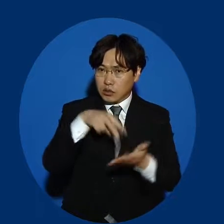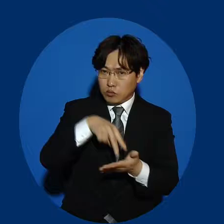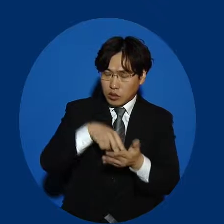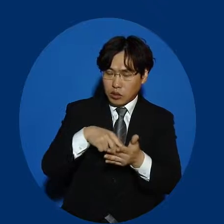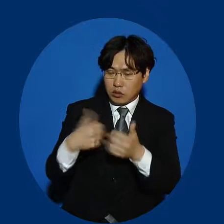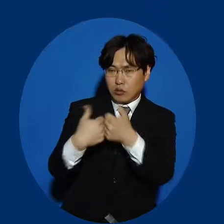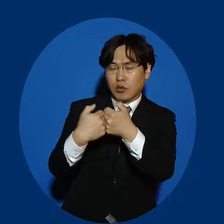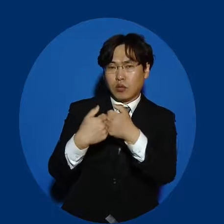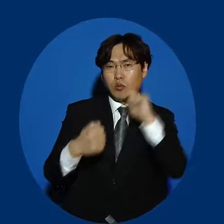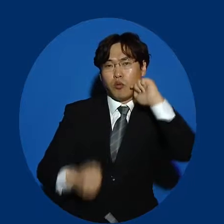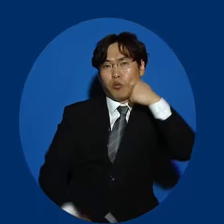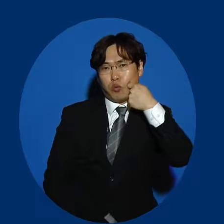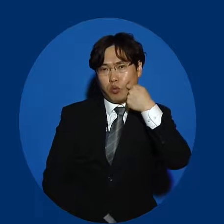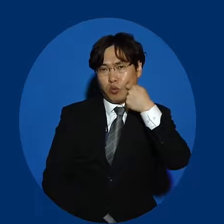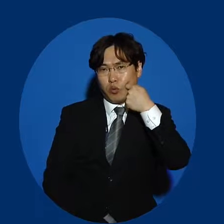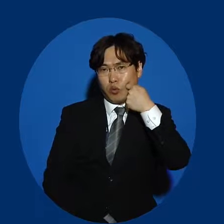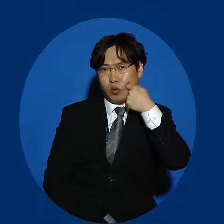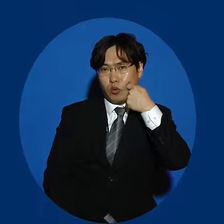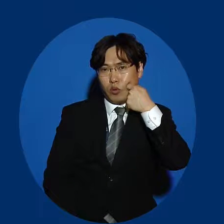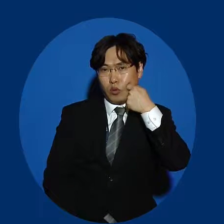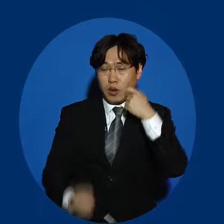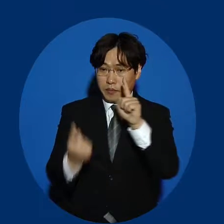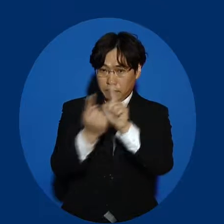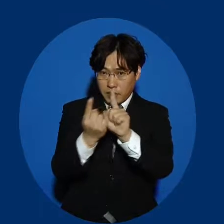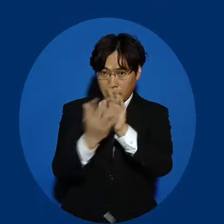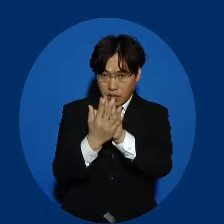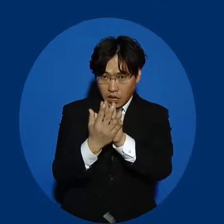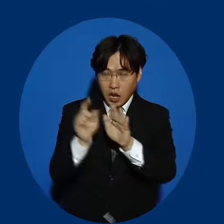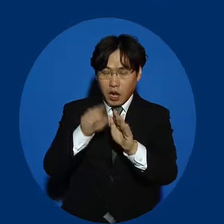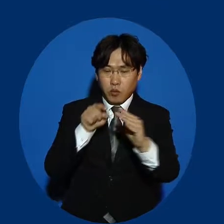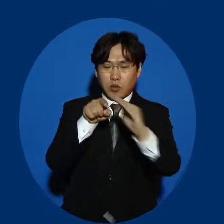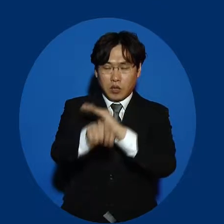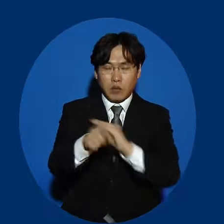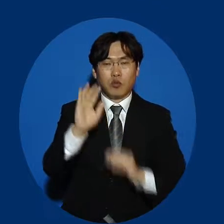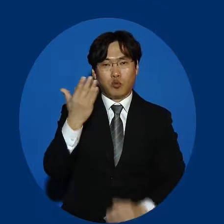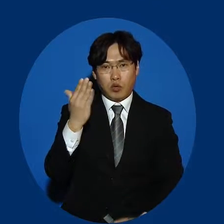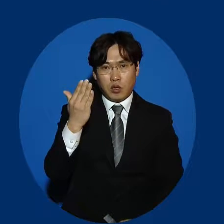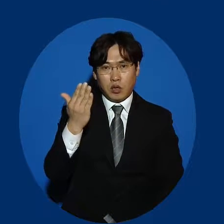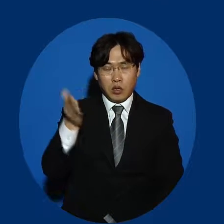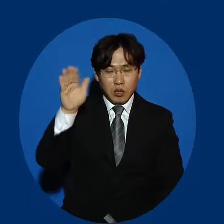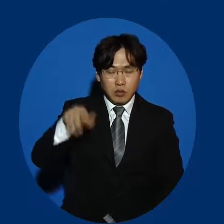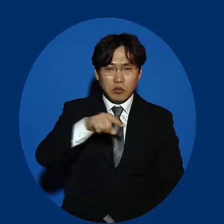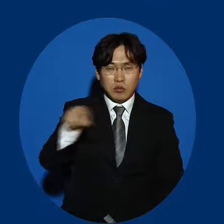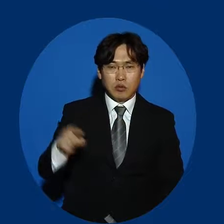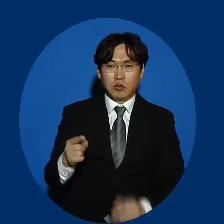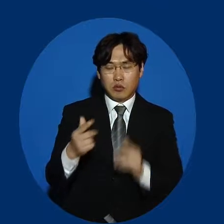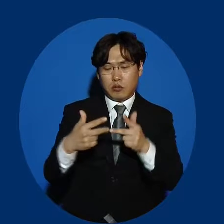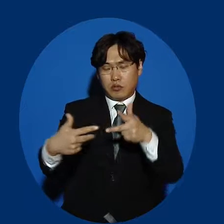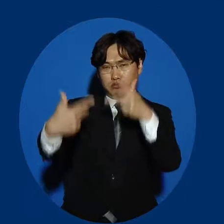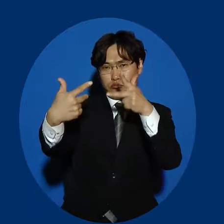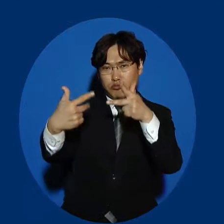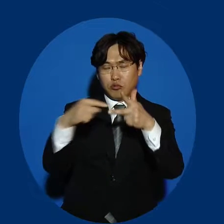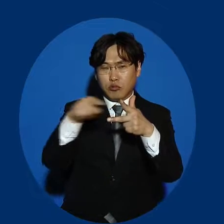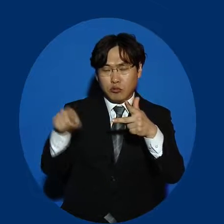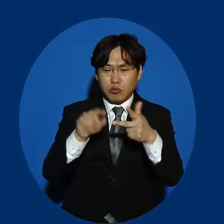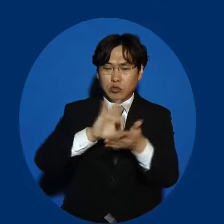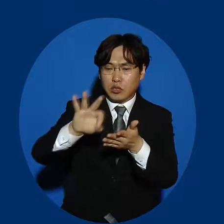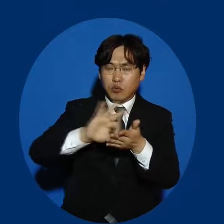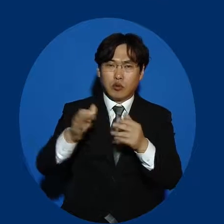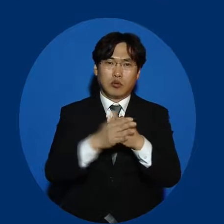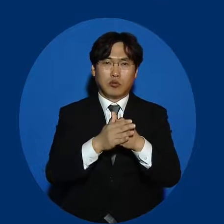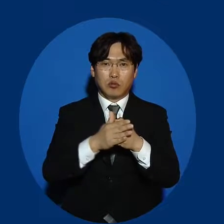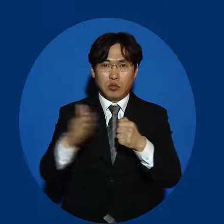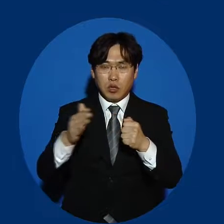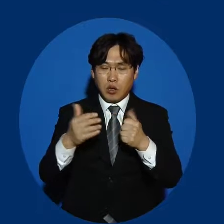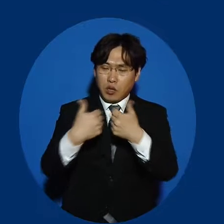상담을 할 수가 없어요. 대면 상담이면 직접 가서 상담하면 되는데 통역사가 옆에서 상담을 해주면 되죠. 통역을. 근데 비대면이다